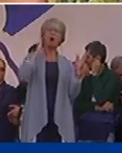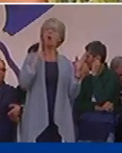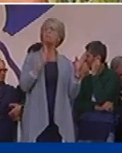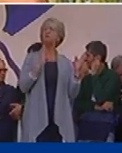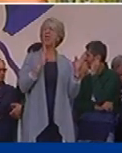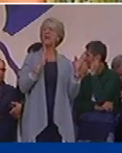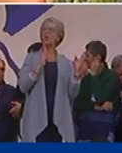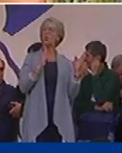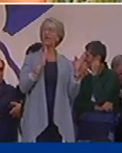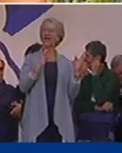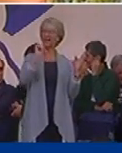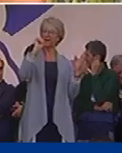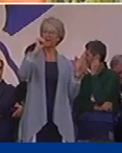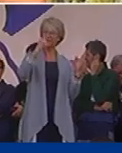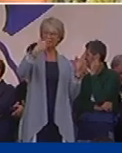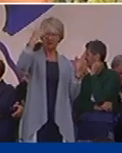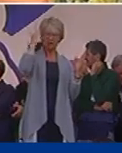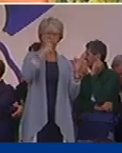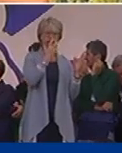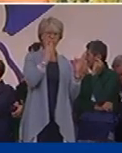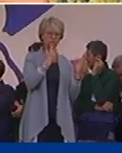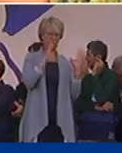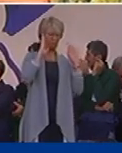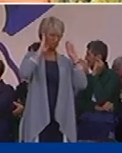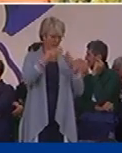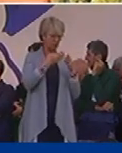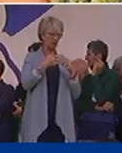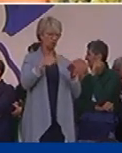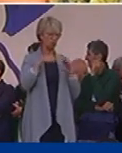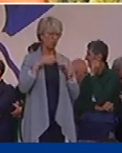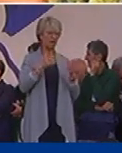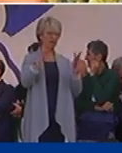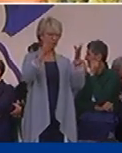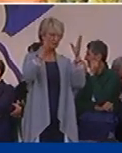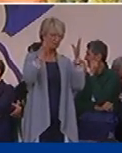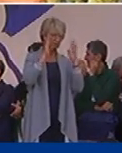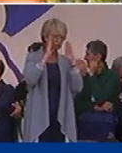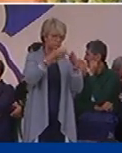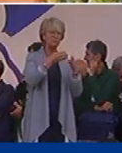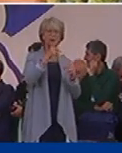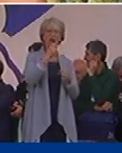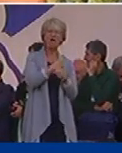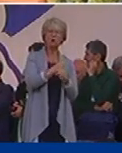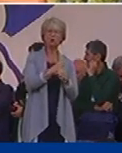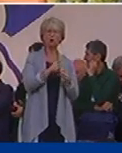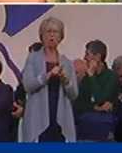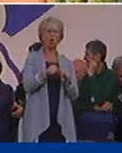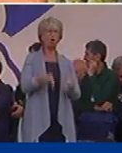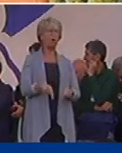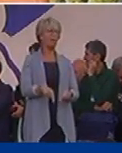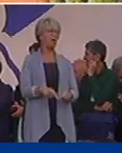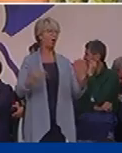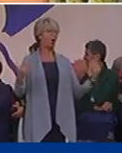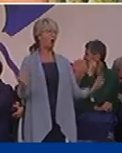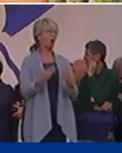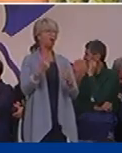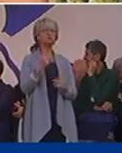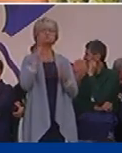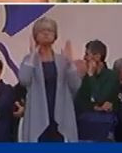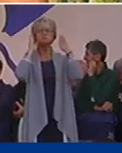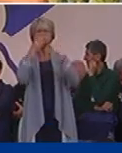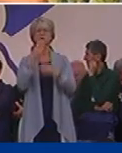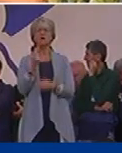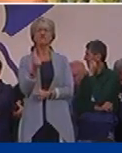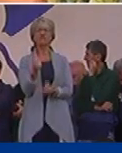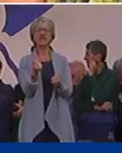persona seria che si occupava dei lavoratori, dei disoccupati e degli ultimi, non come quella di oggi che si occupa dei banchieri e dei